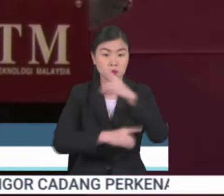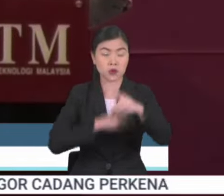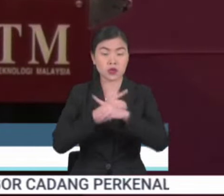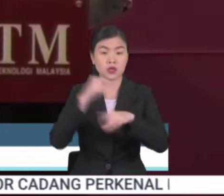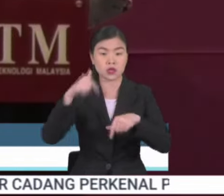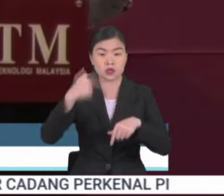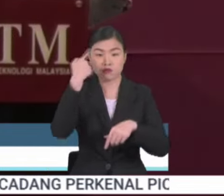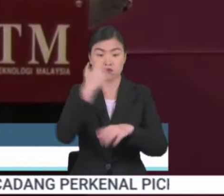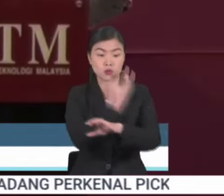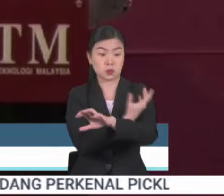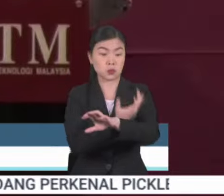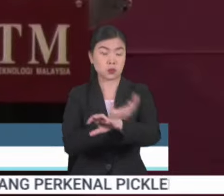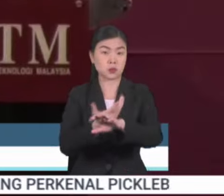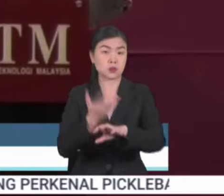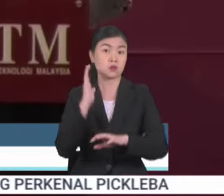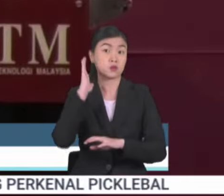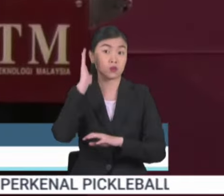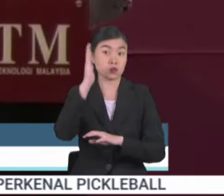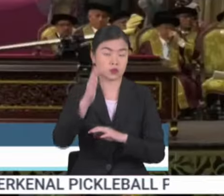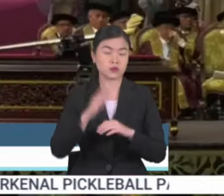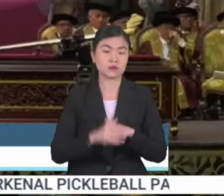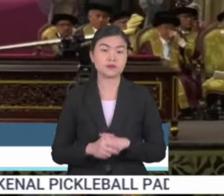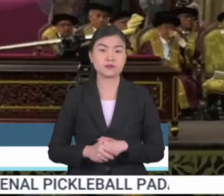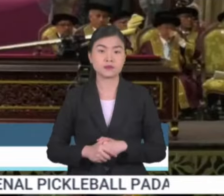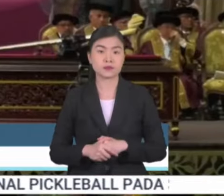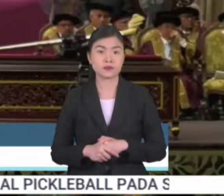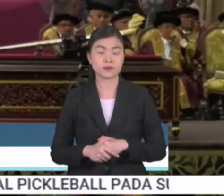untuk generasi yang akan datang.